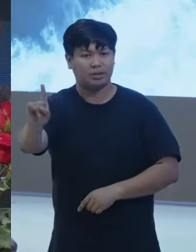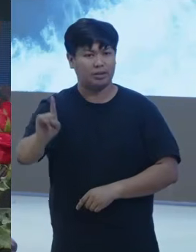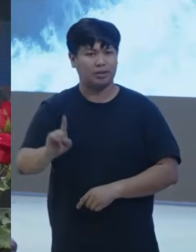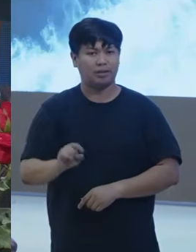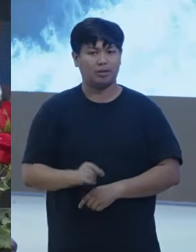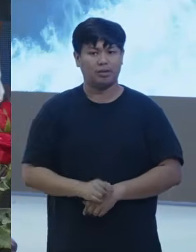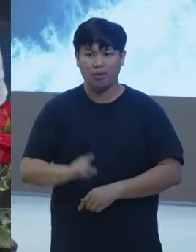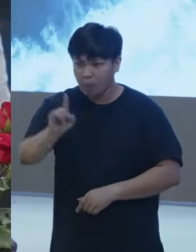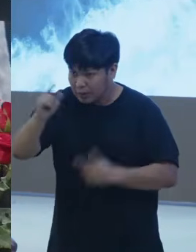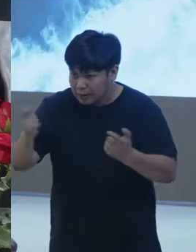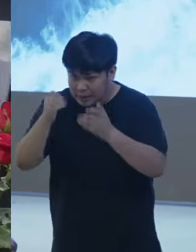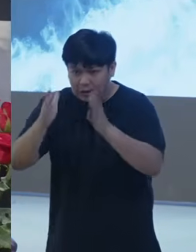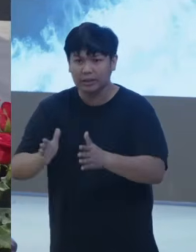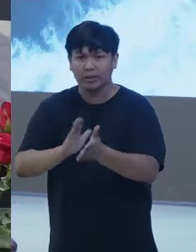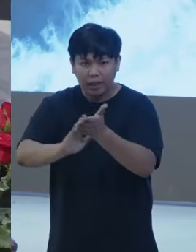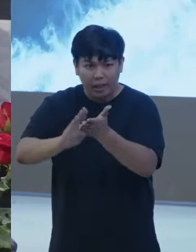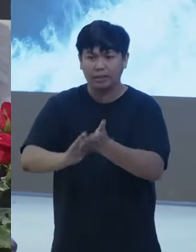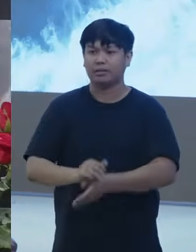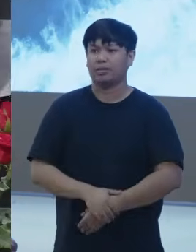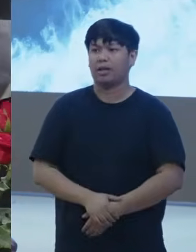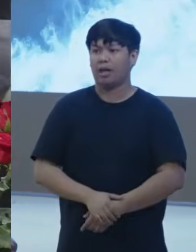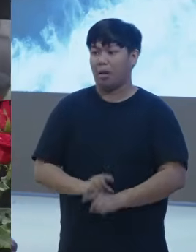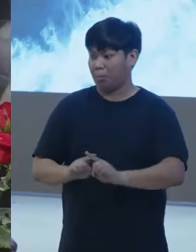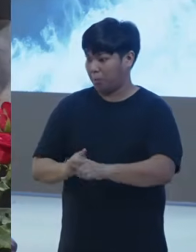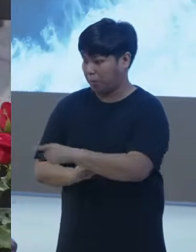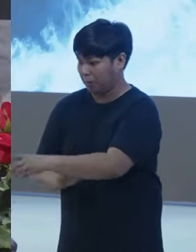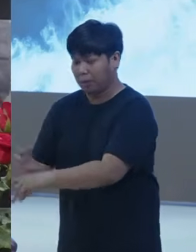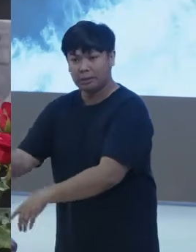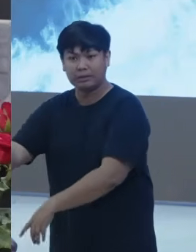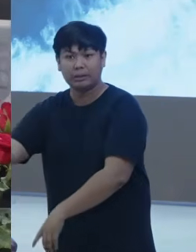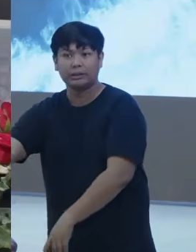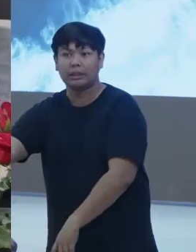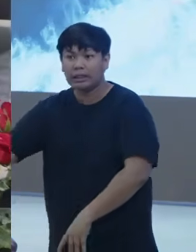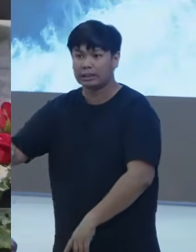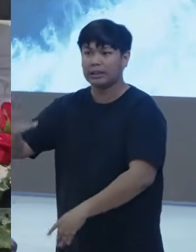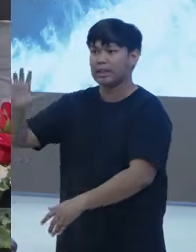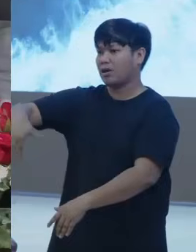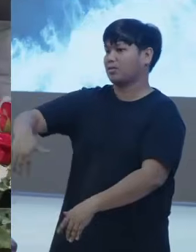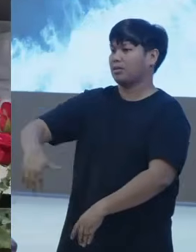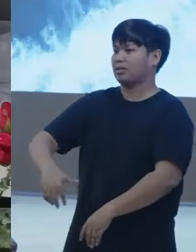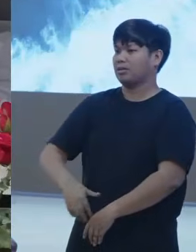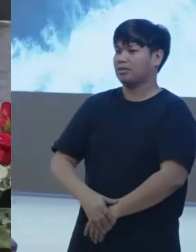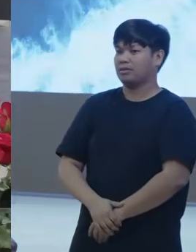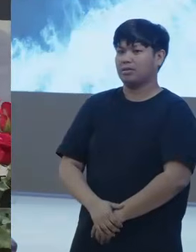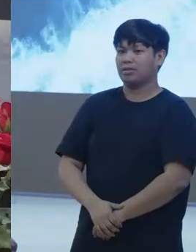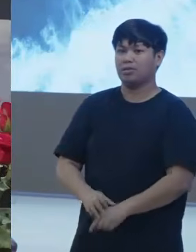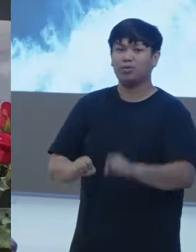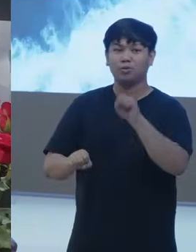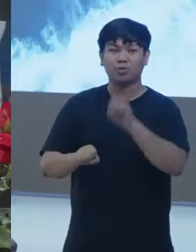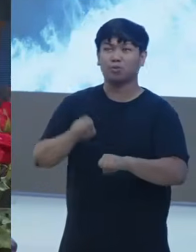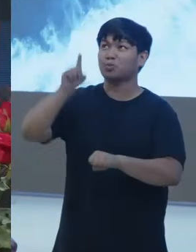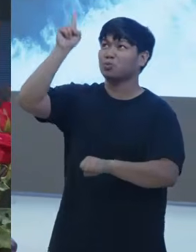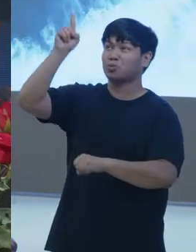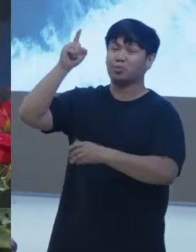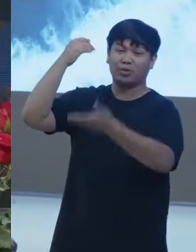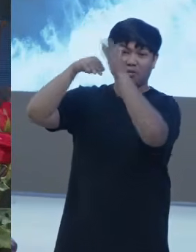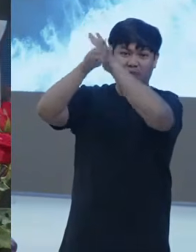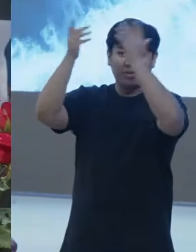600,000 ang nagrepent. So siguro grabe yung party sa langit. No?